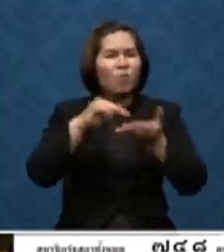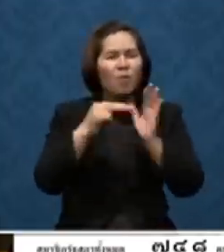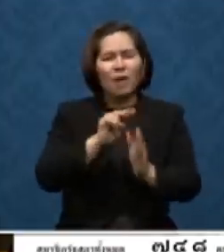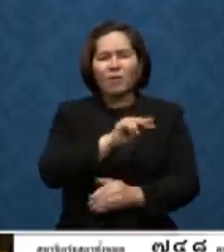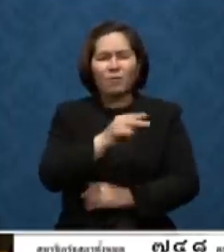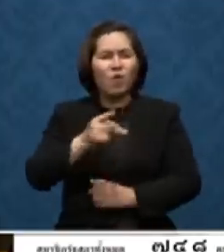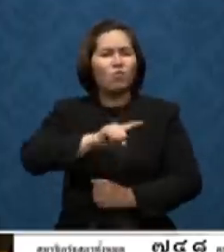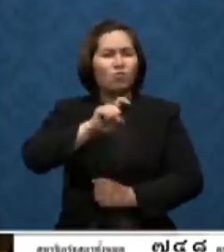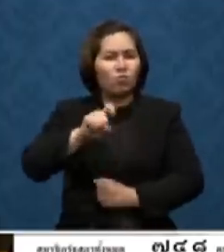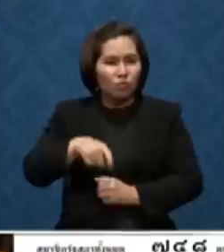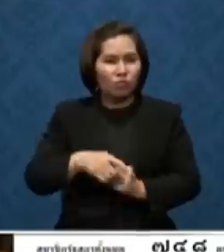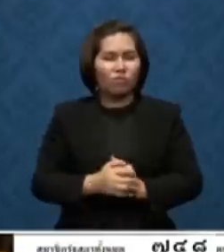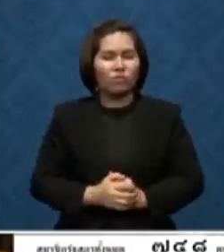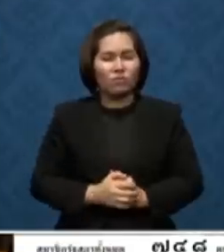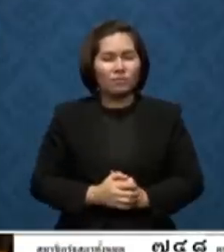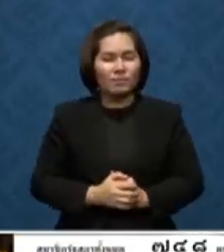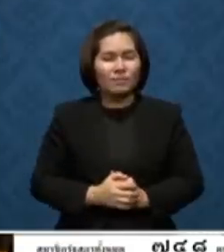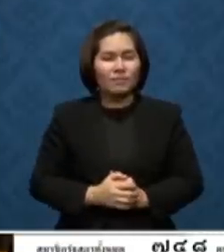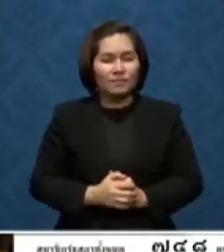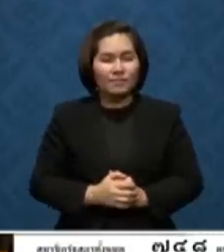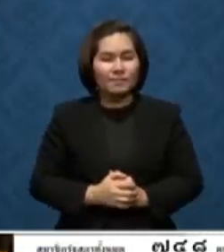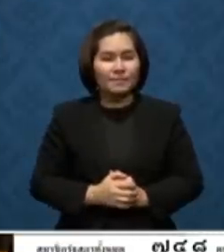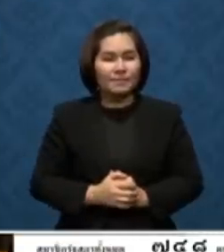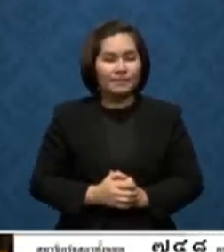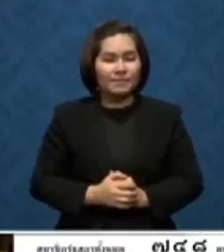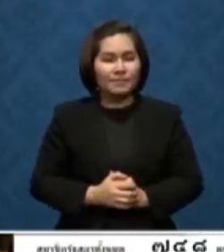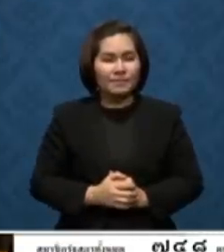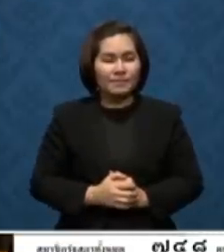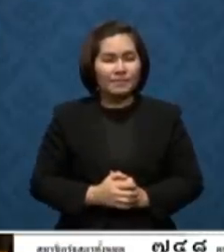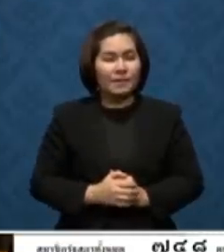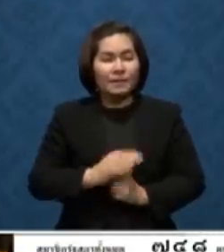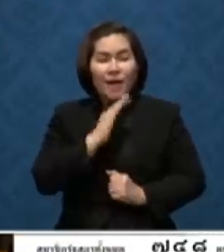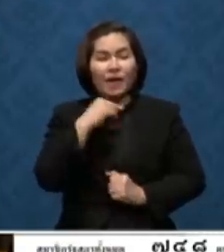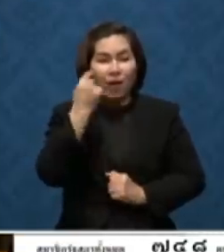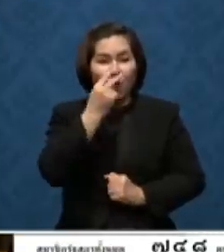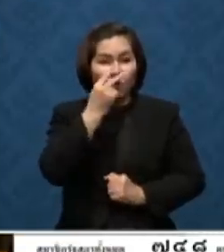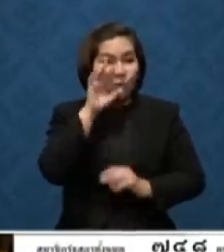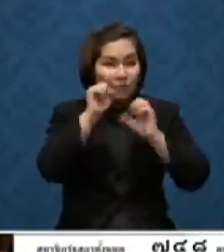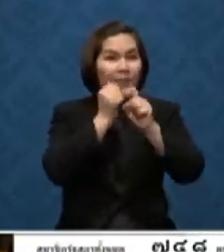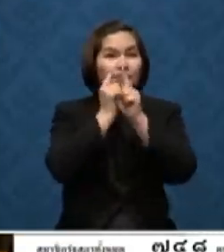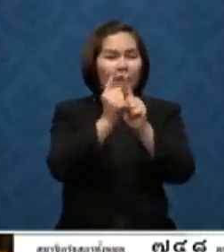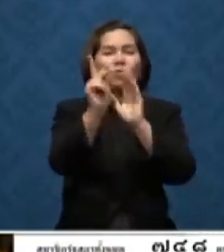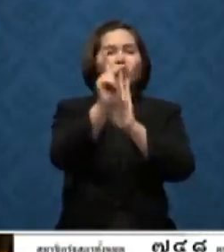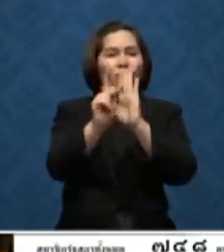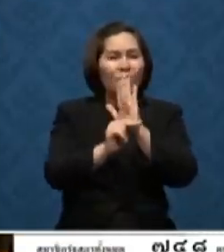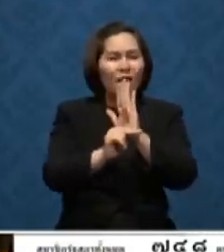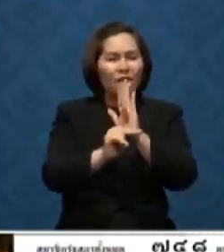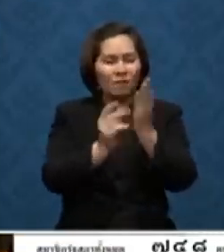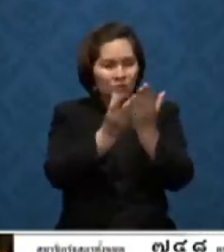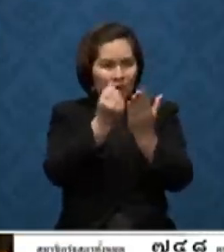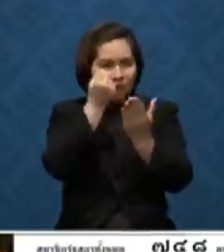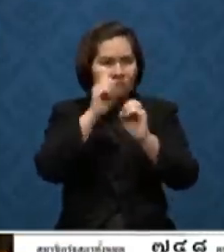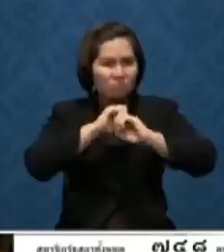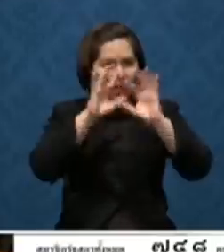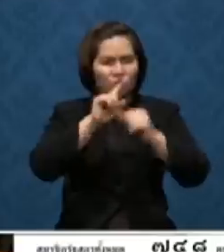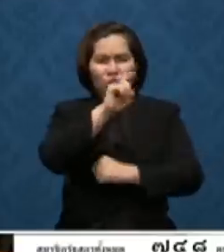ครับถ้าขออนุญาตใช้ถ้อยคำว่าถ้าเราดูกฎหมายเนี่ยแทบจะไม่มีข้อสงสัยที่จะต้องตี